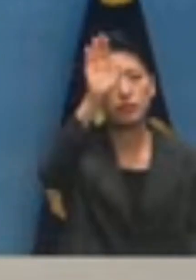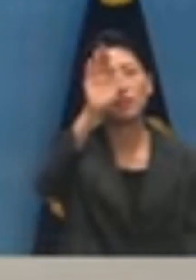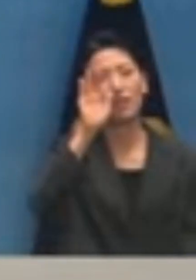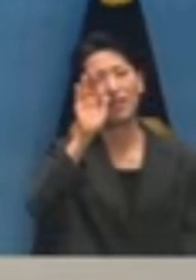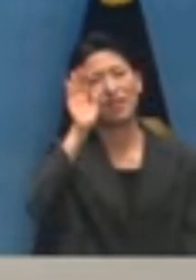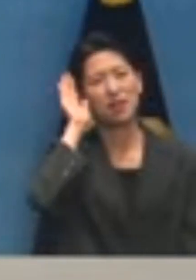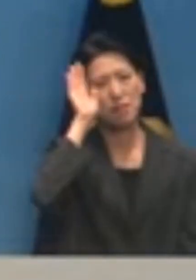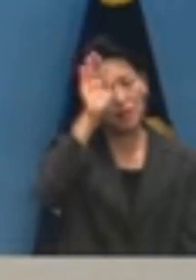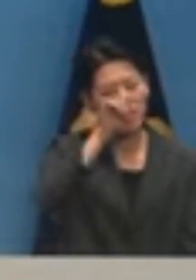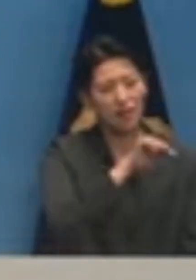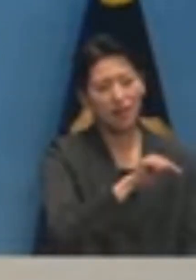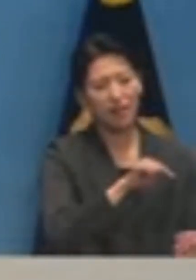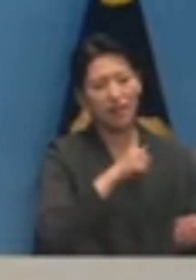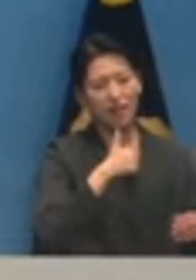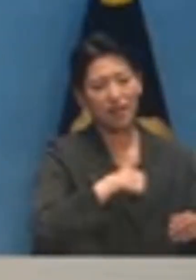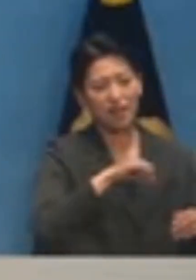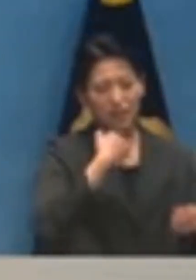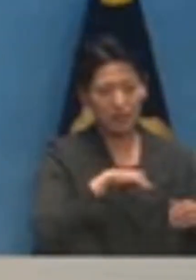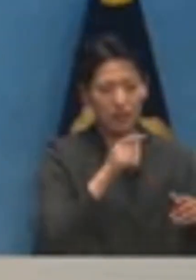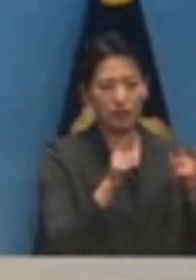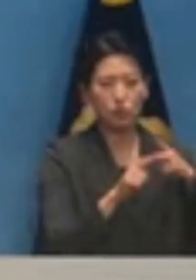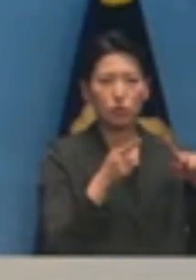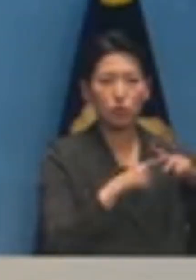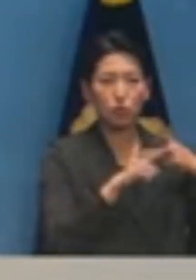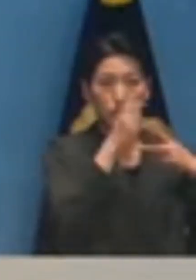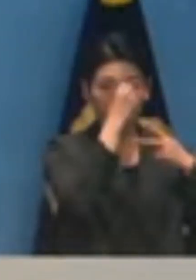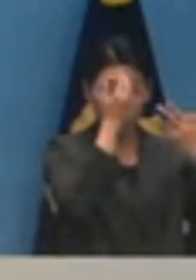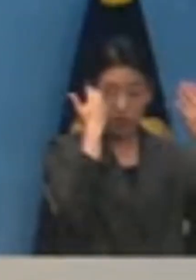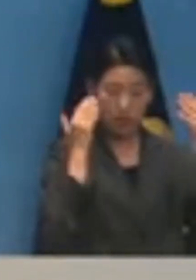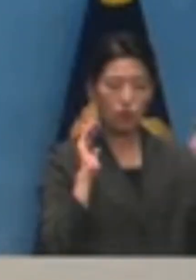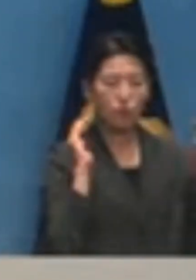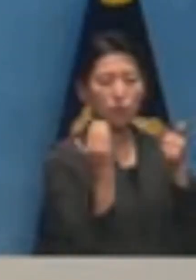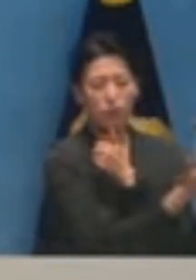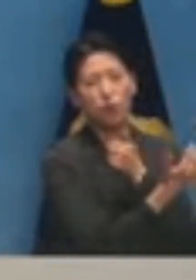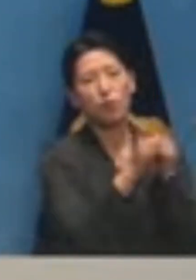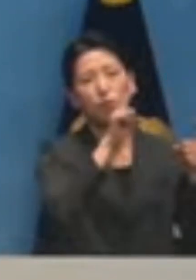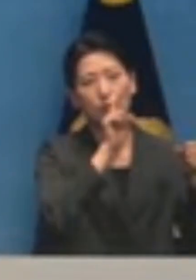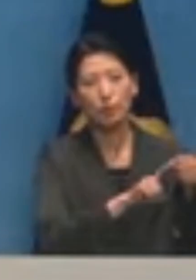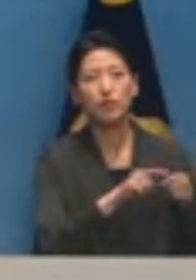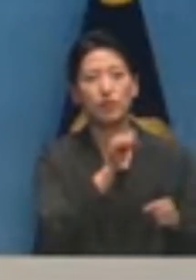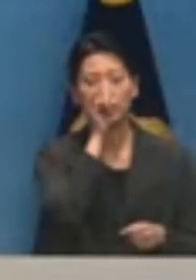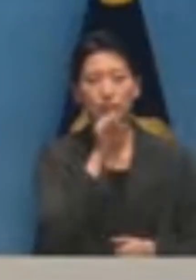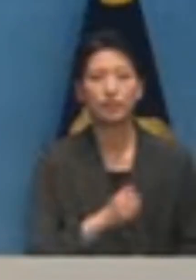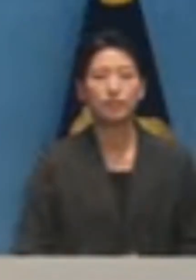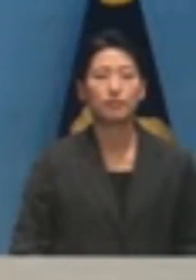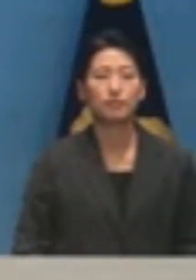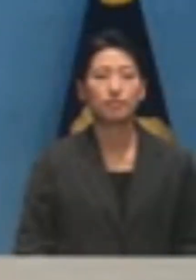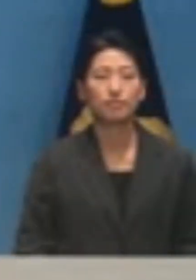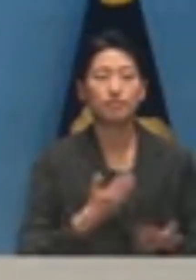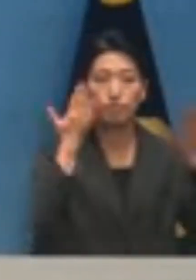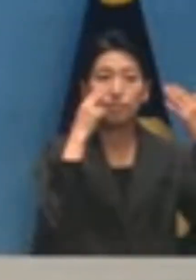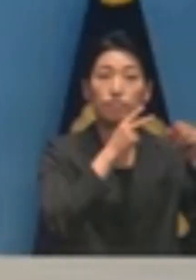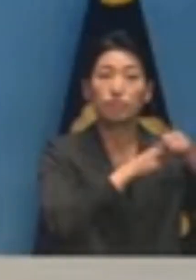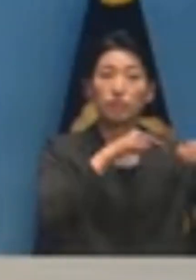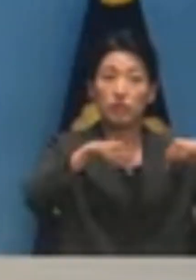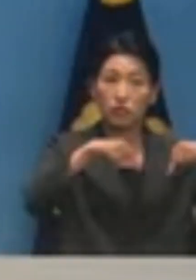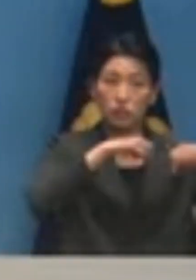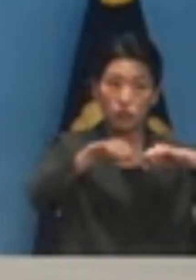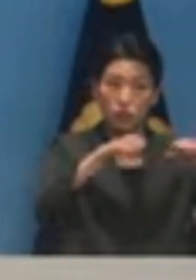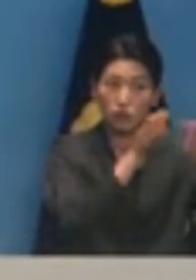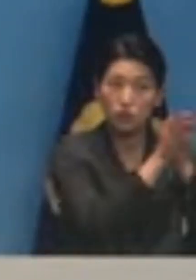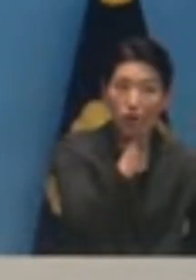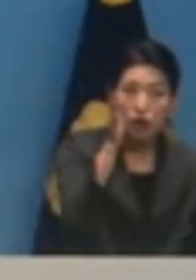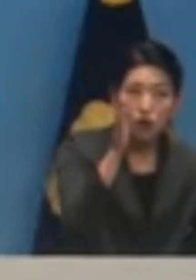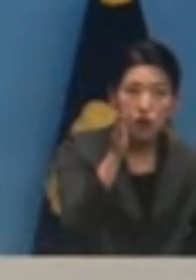될 아이들을 지키는 어른의 모습이라 생각합니다. 또한 교사 정치활동은 학업과